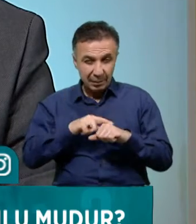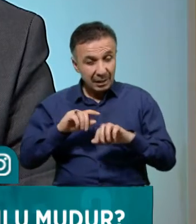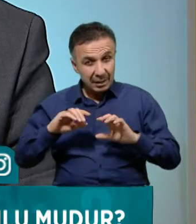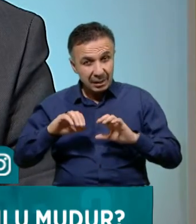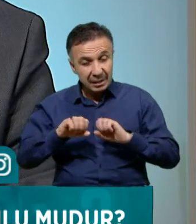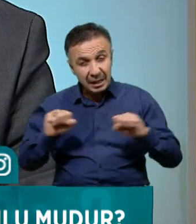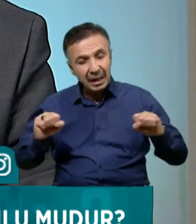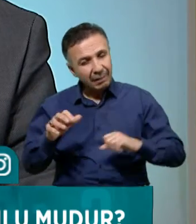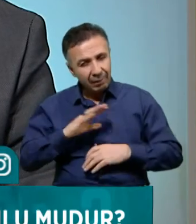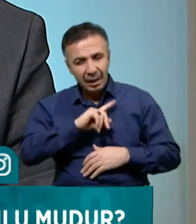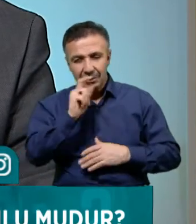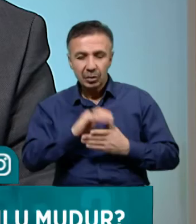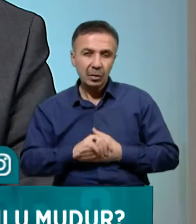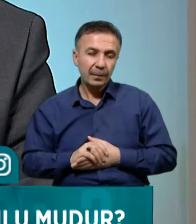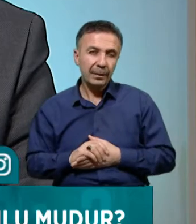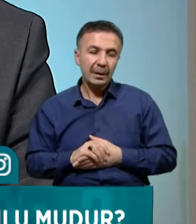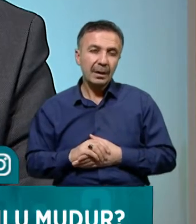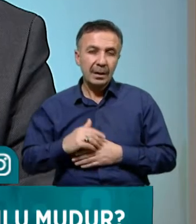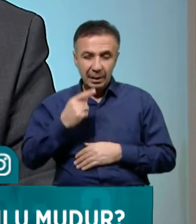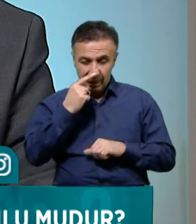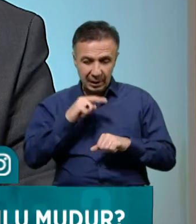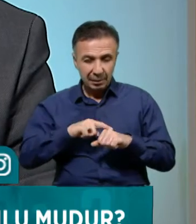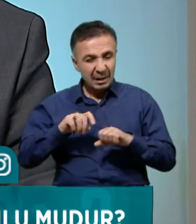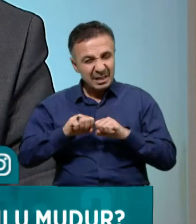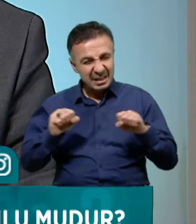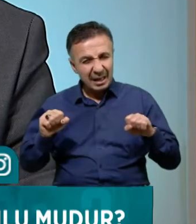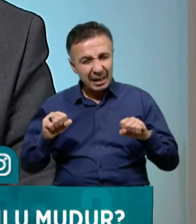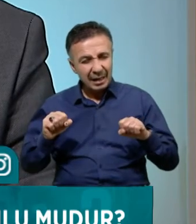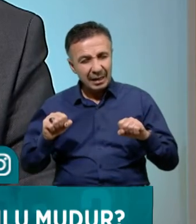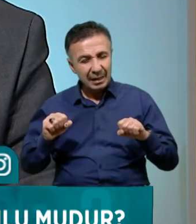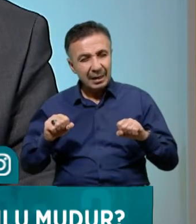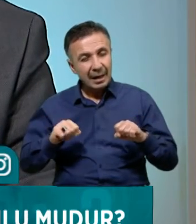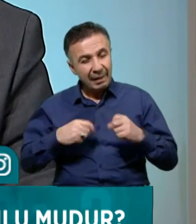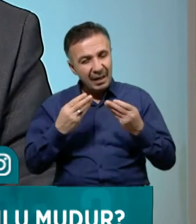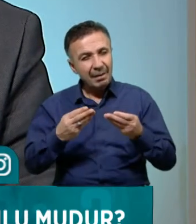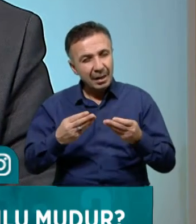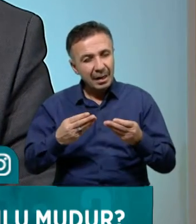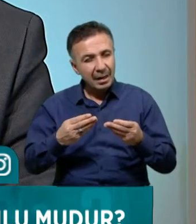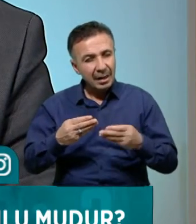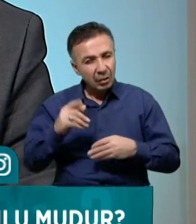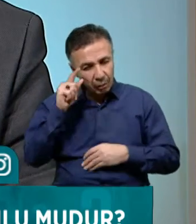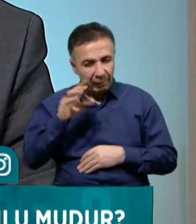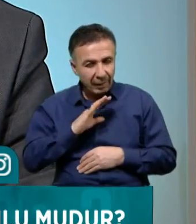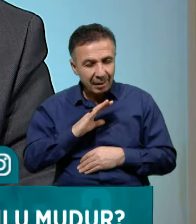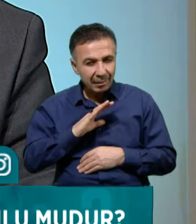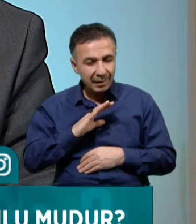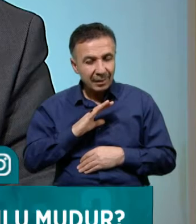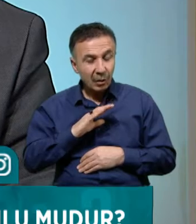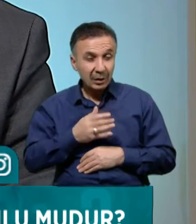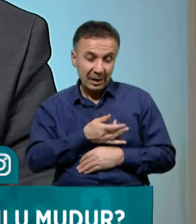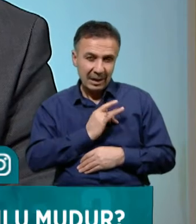soruyorlar O da diyor ki inancını zarar verme endişesini taşıyor musunuz taşıyoruz O halde o nedendir is imanınızdan